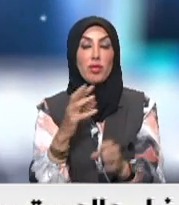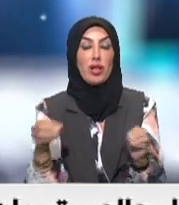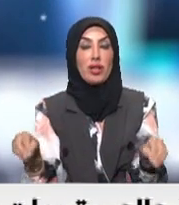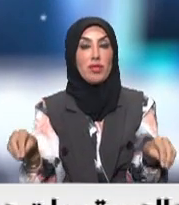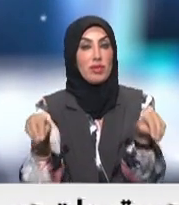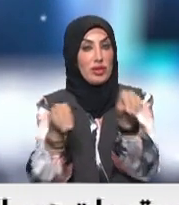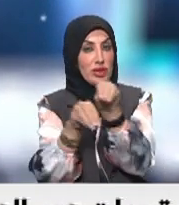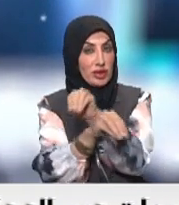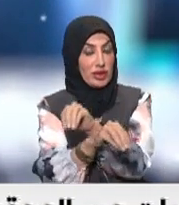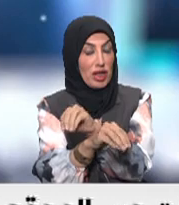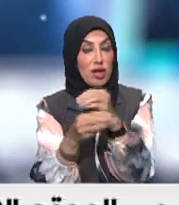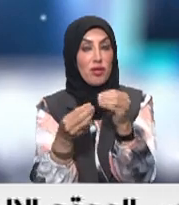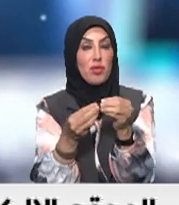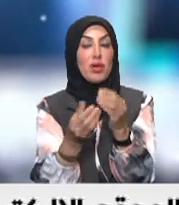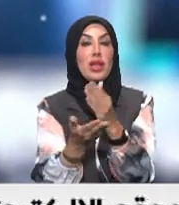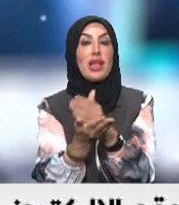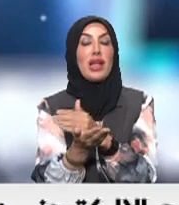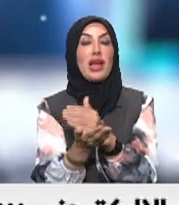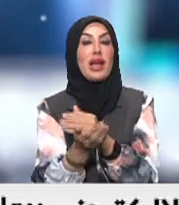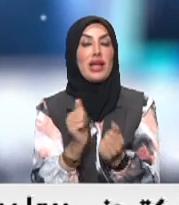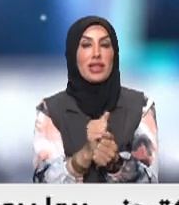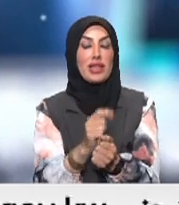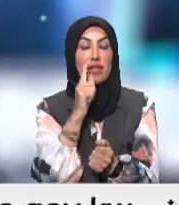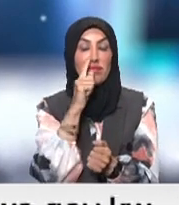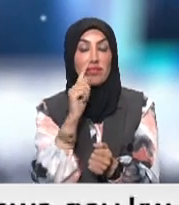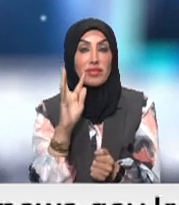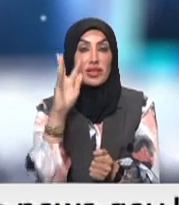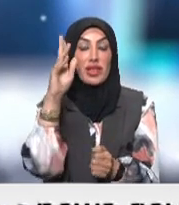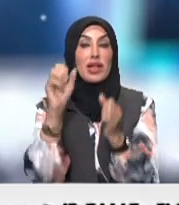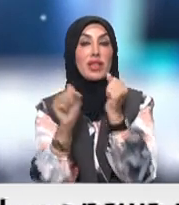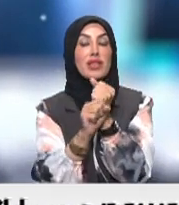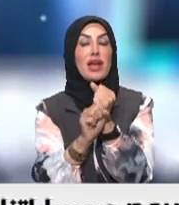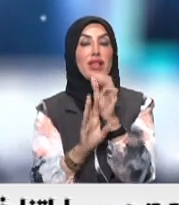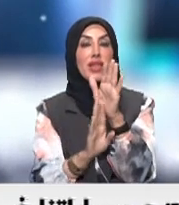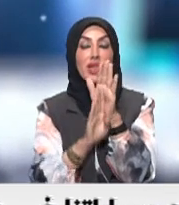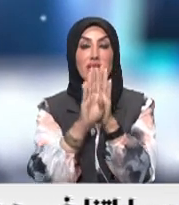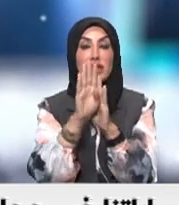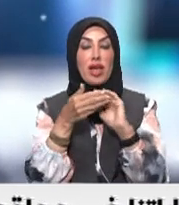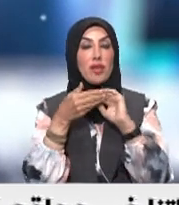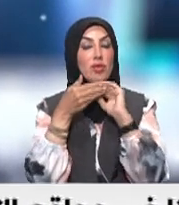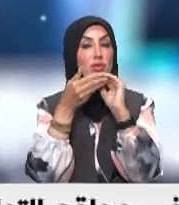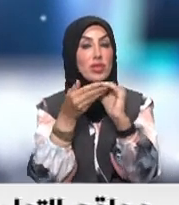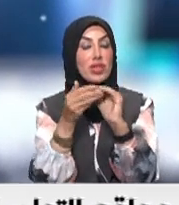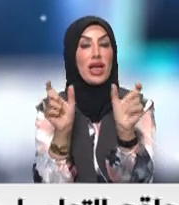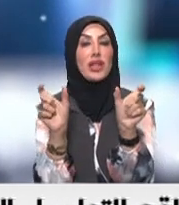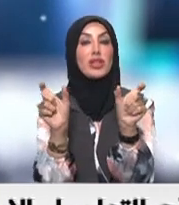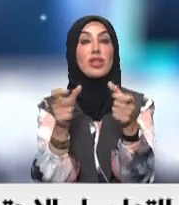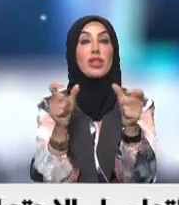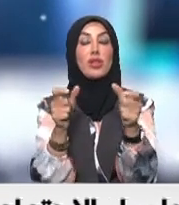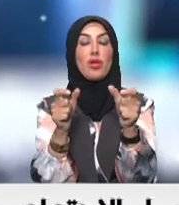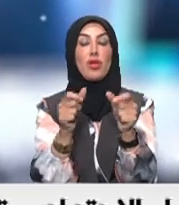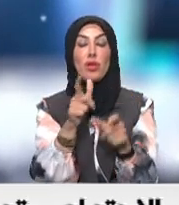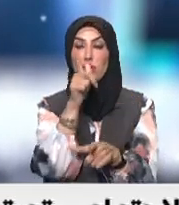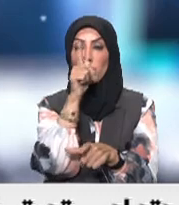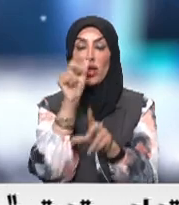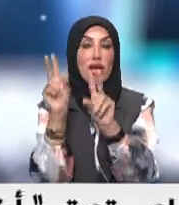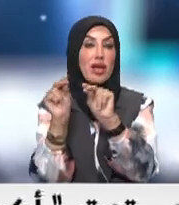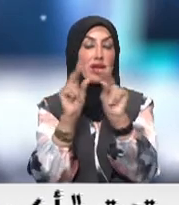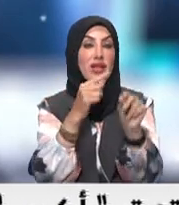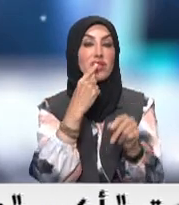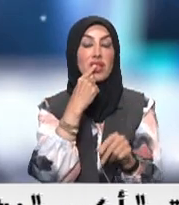اقتصاد منخفض الكربون، نظرا لدورها في دعم تقنيات الطاقة المتجددة مثل